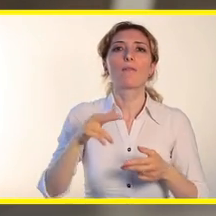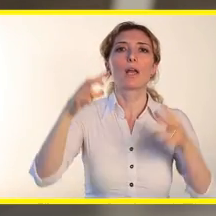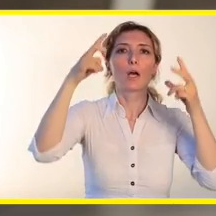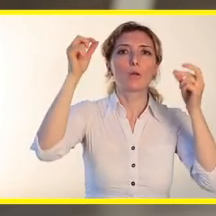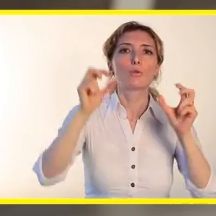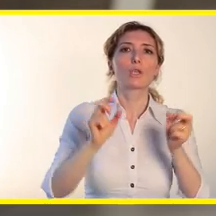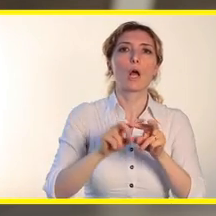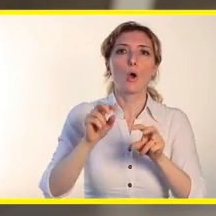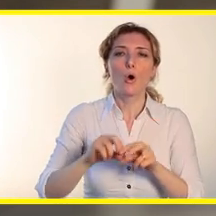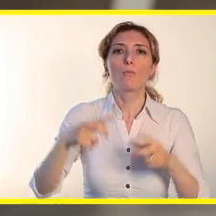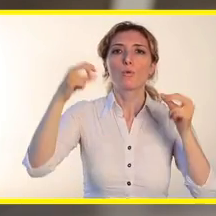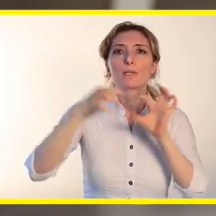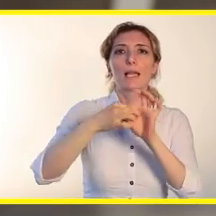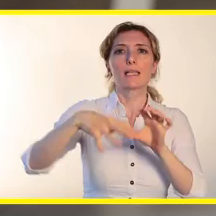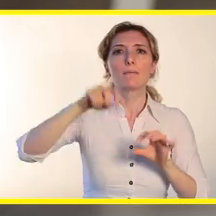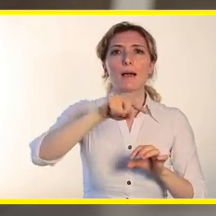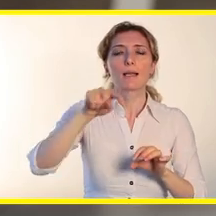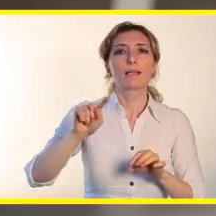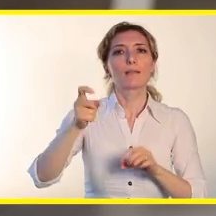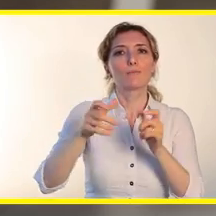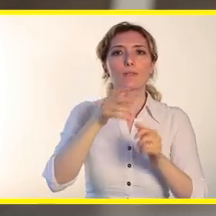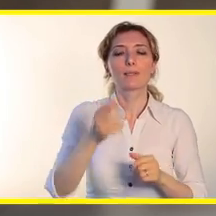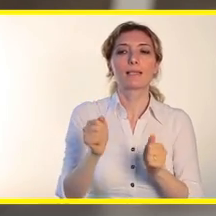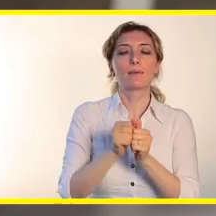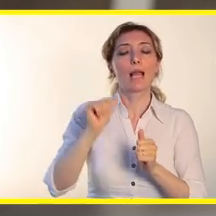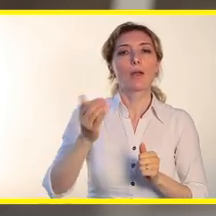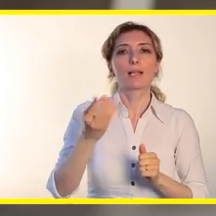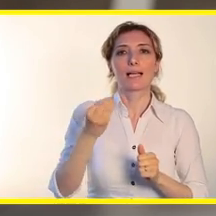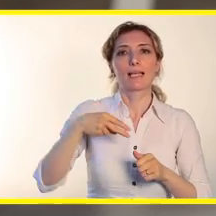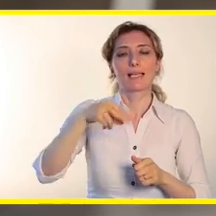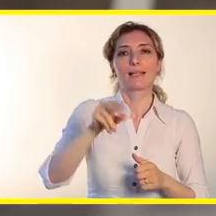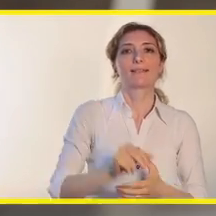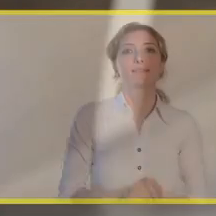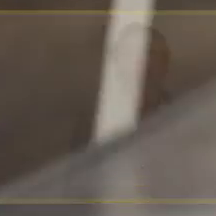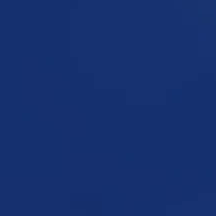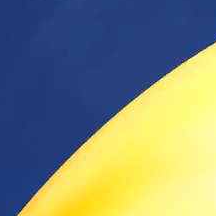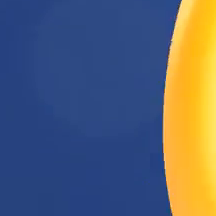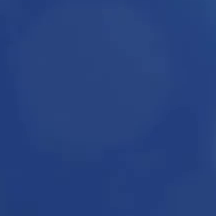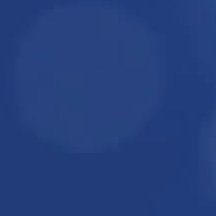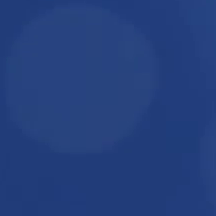Turkcell.com.tr'den ve Turkcell İletişim Merkezlerinden ulaşabilirsiniz. Birlikte her gün daha iyiye.